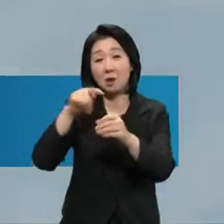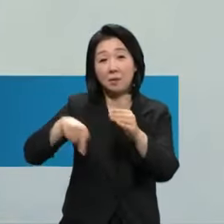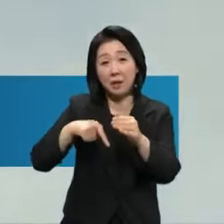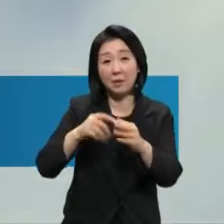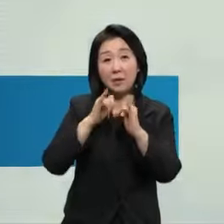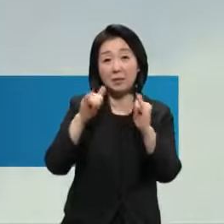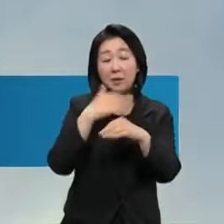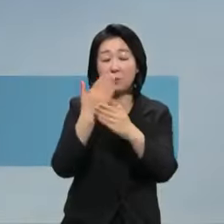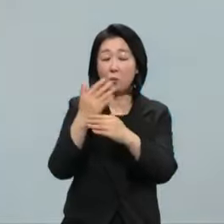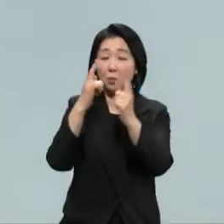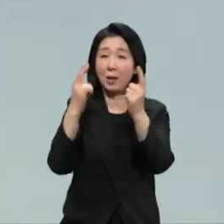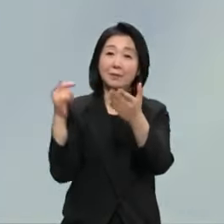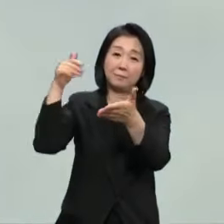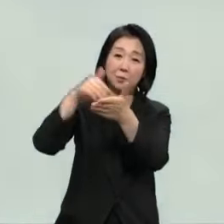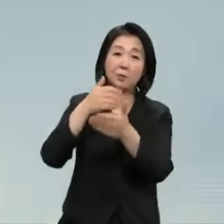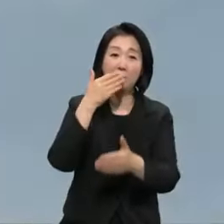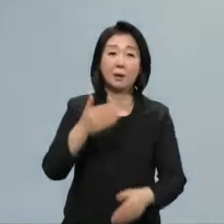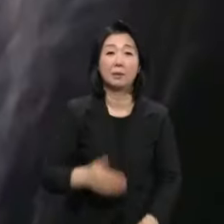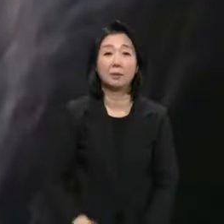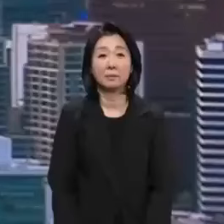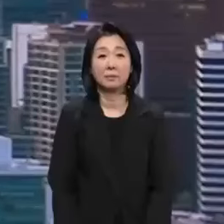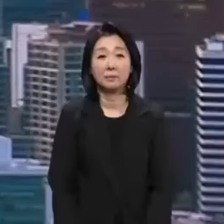수 있을 거라고 말했습니다.